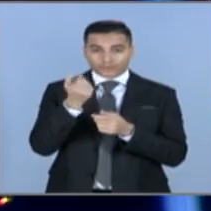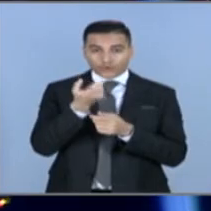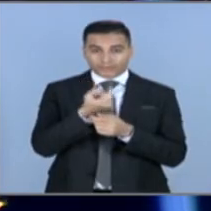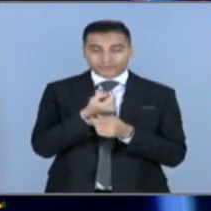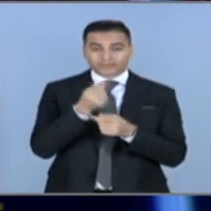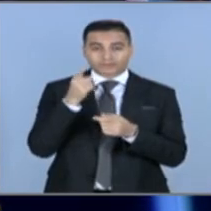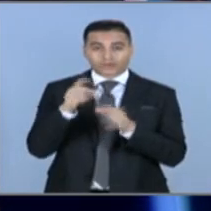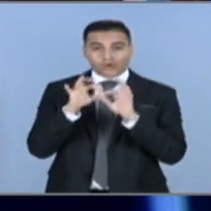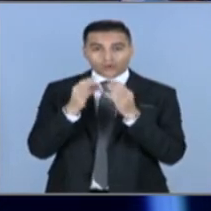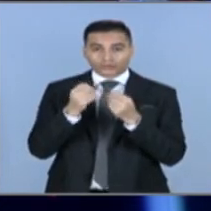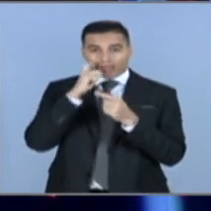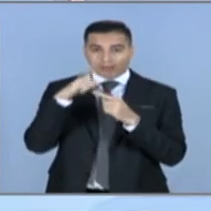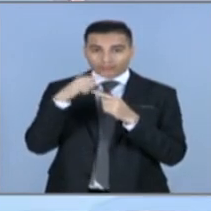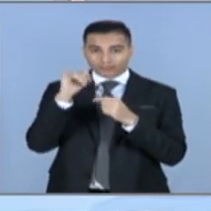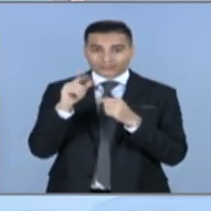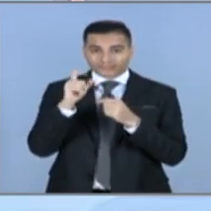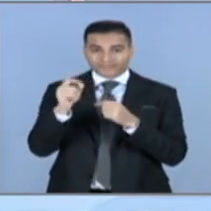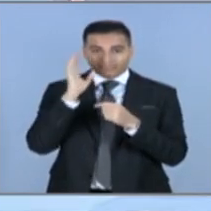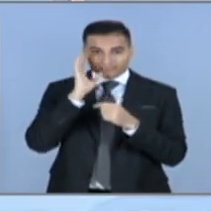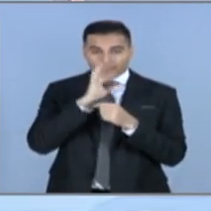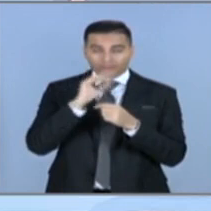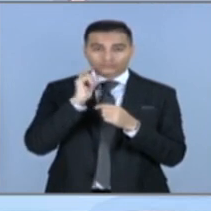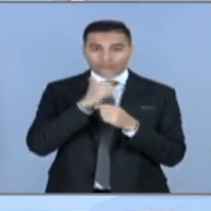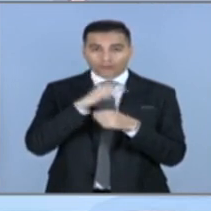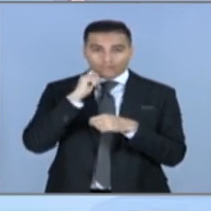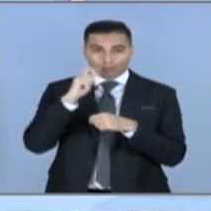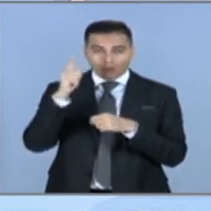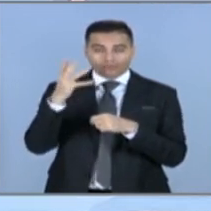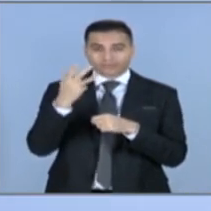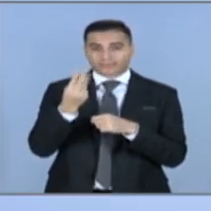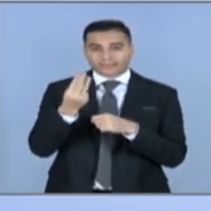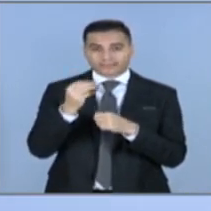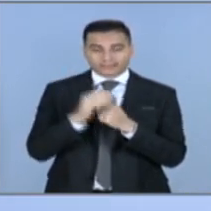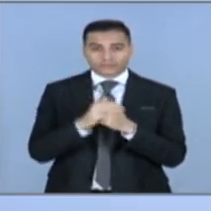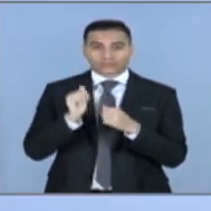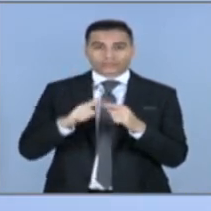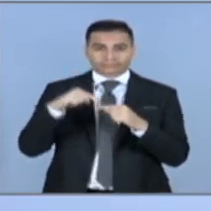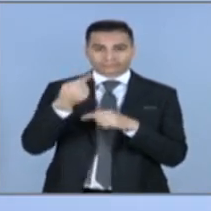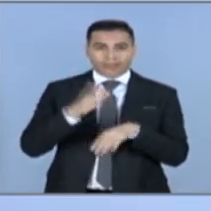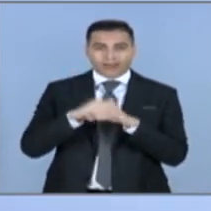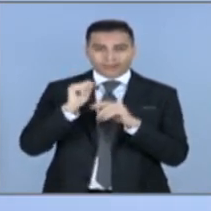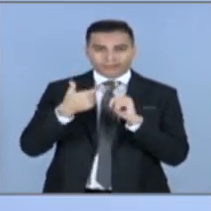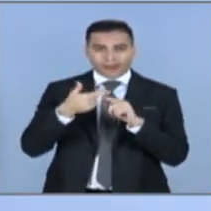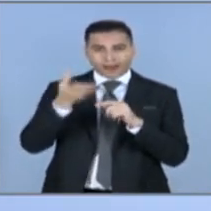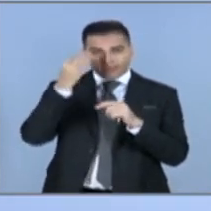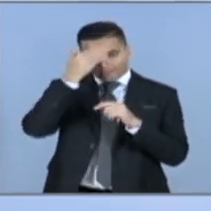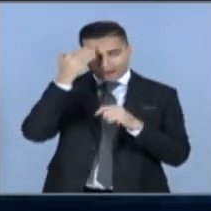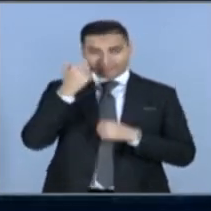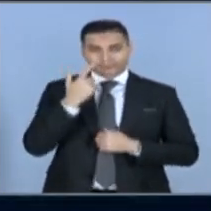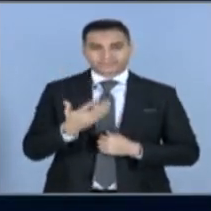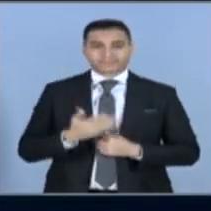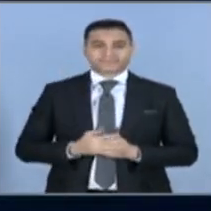55، عيلة أبو ضيف زهينة سوهاج 30. ودلوقتي مع الفقرة الثانية، فقرة